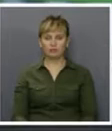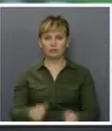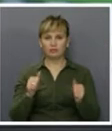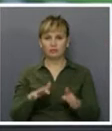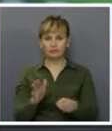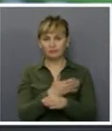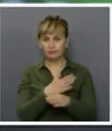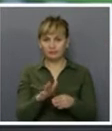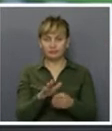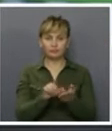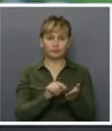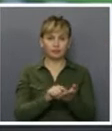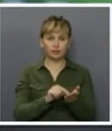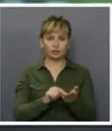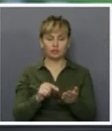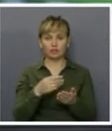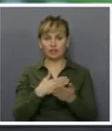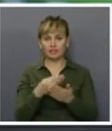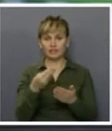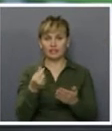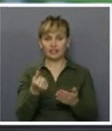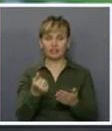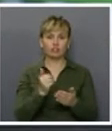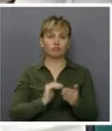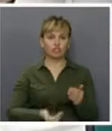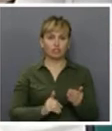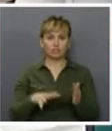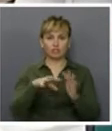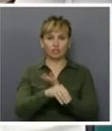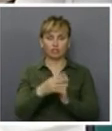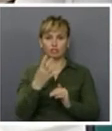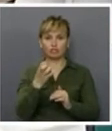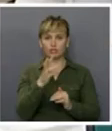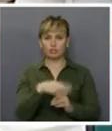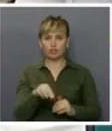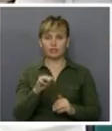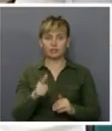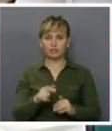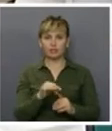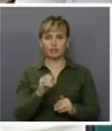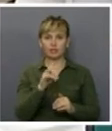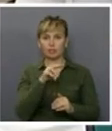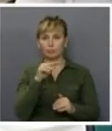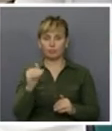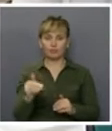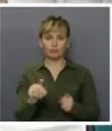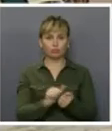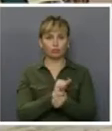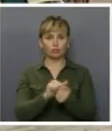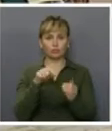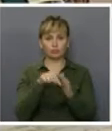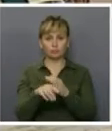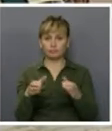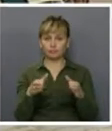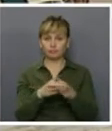Решение перераспределить инвестирование пенсионных активов казахстанцев, в частности вложить 400 миллиардов тенге из ЕНПФ в ценные бумаги холдингов и